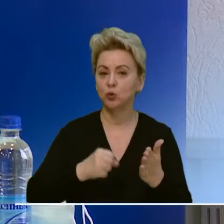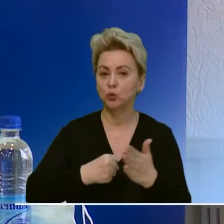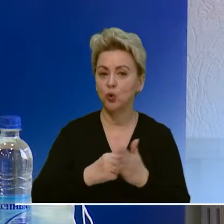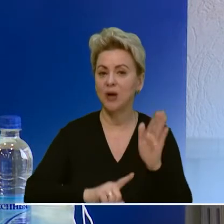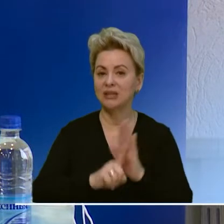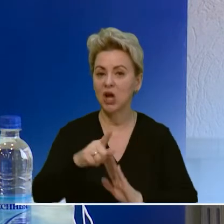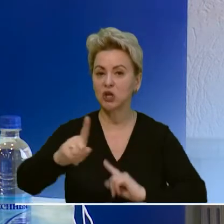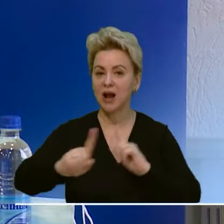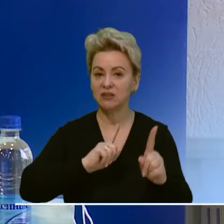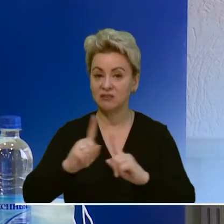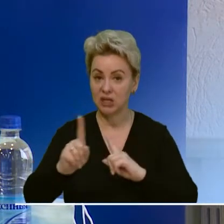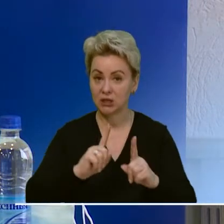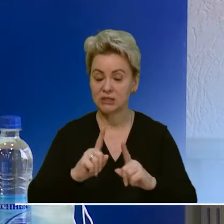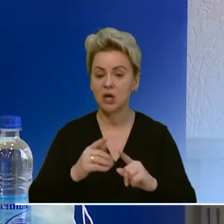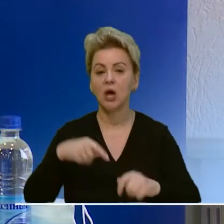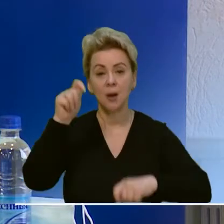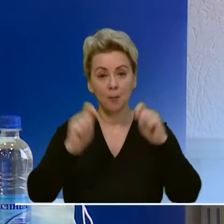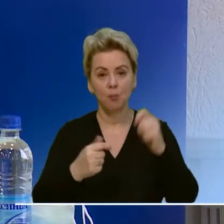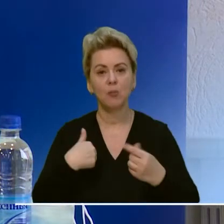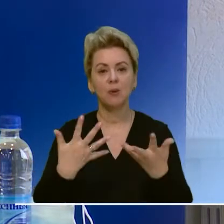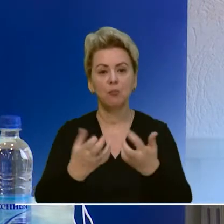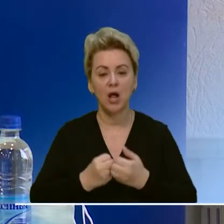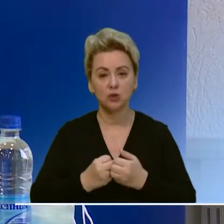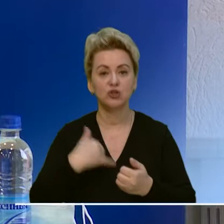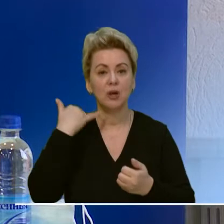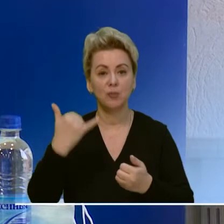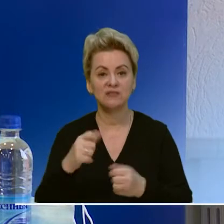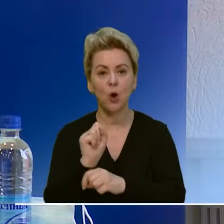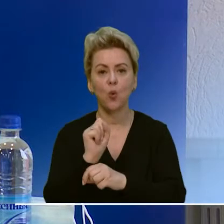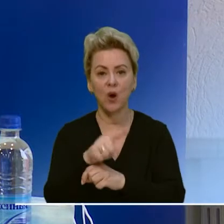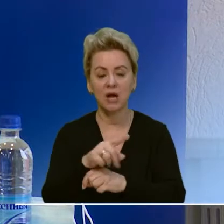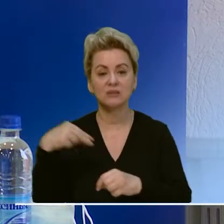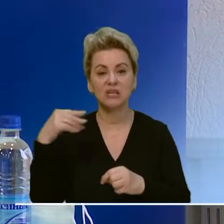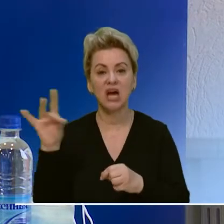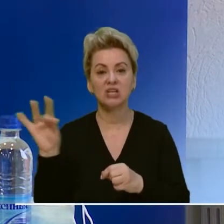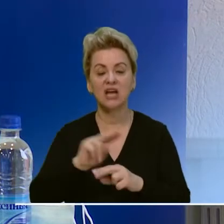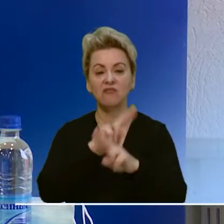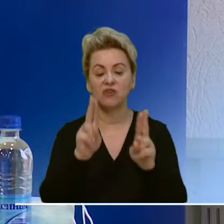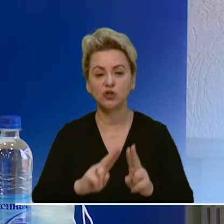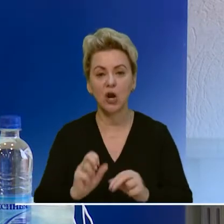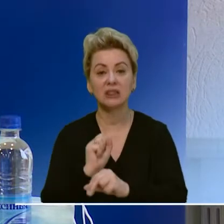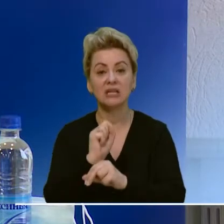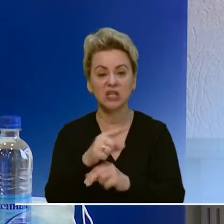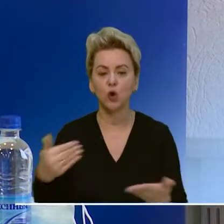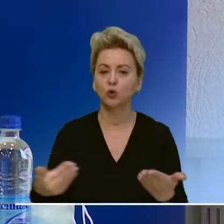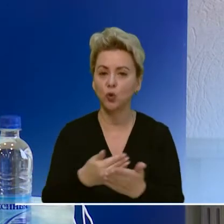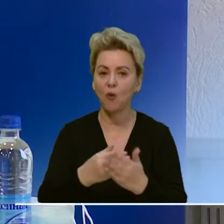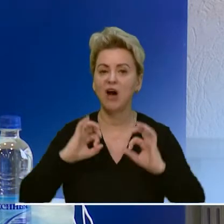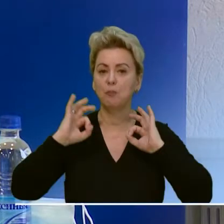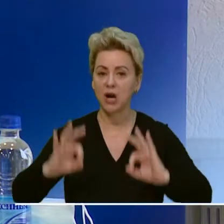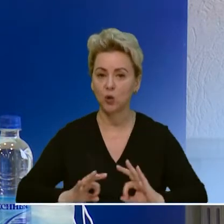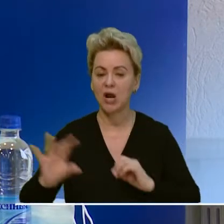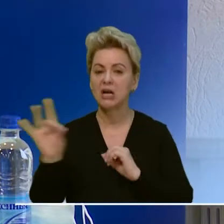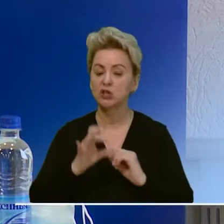нашей пресс-конференции мы получили по каналам связи указ президента Российской Федерации о назначении нового